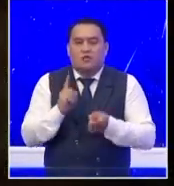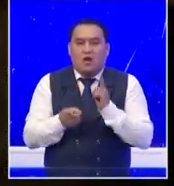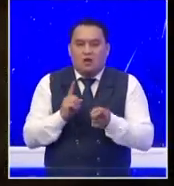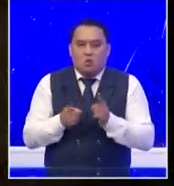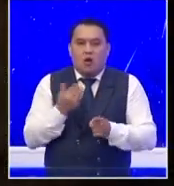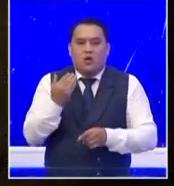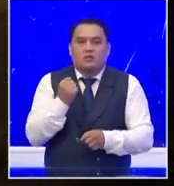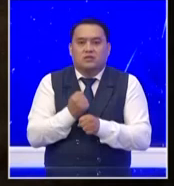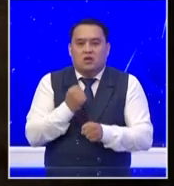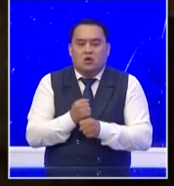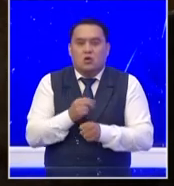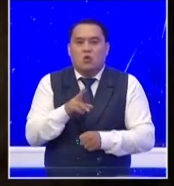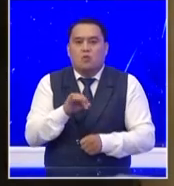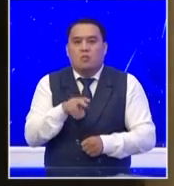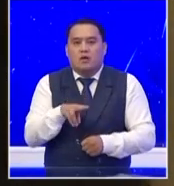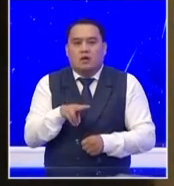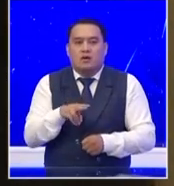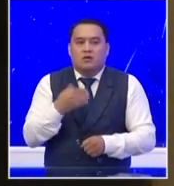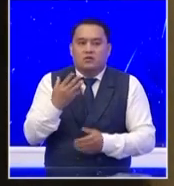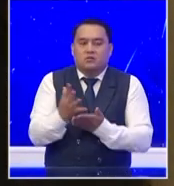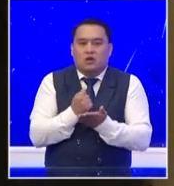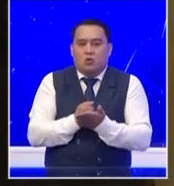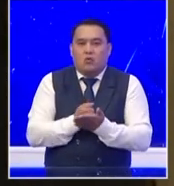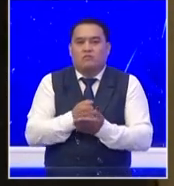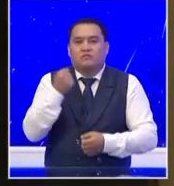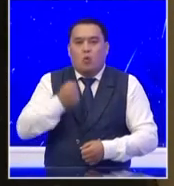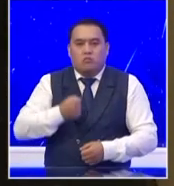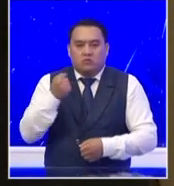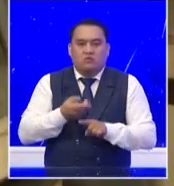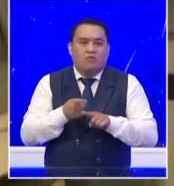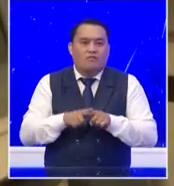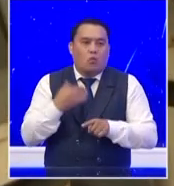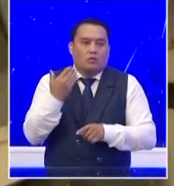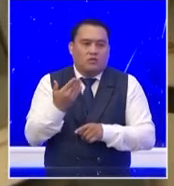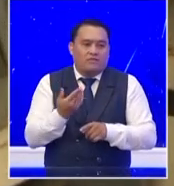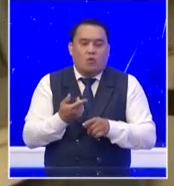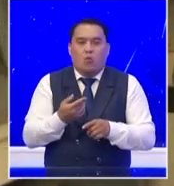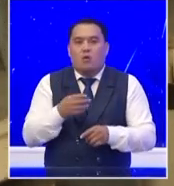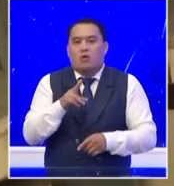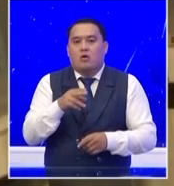сырья они делают кубы – сосуд для хранения и взбалтывания кобылевого молока.